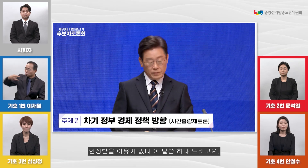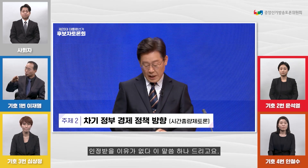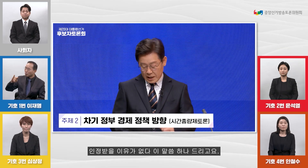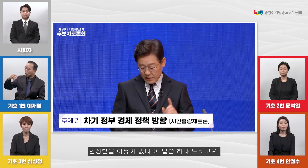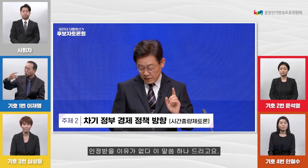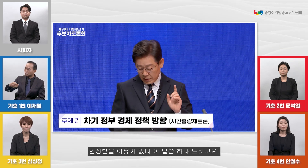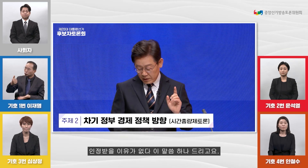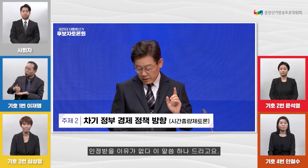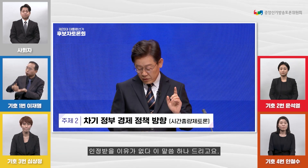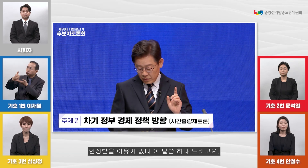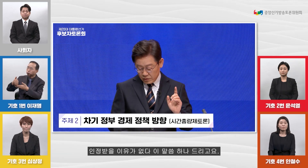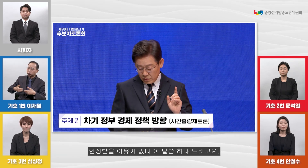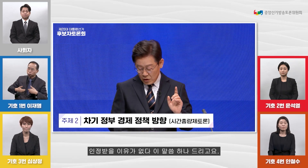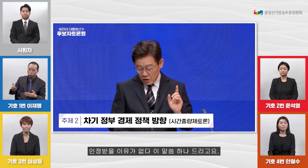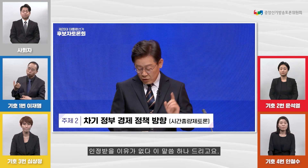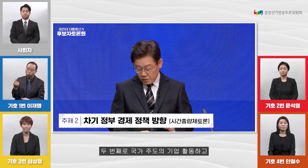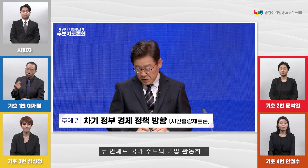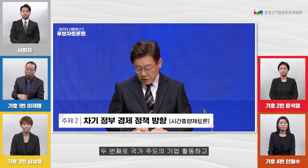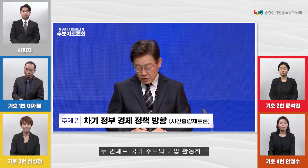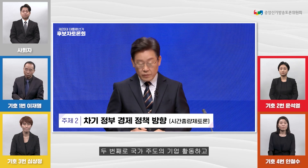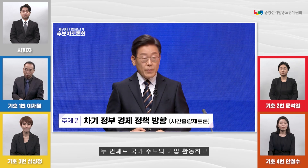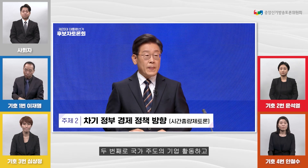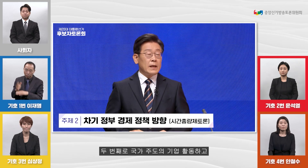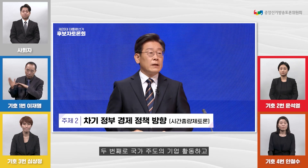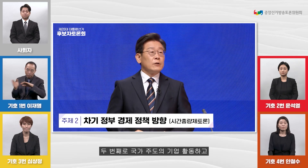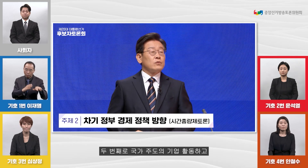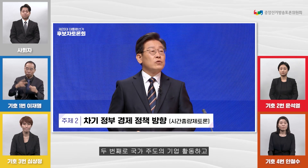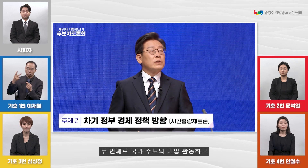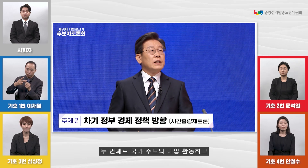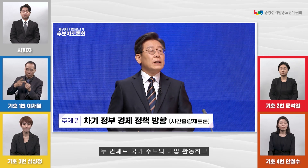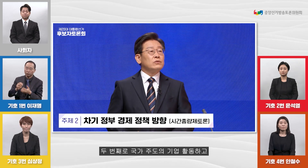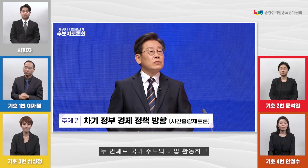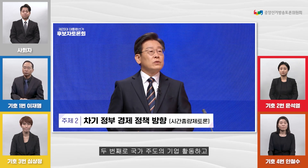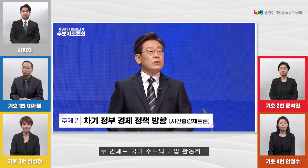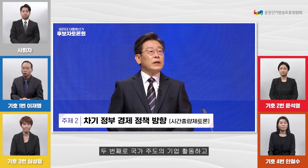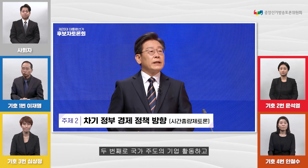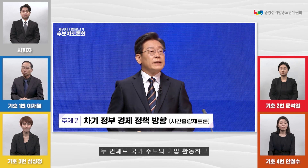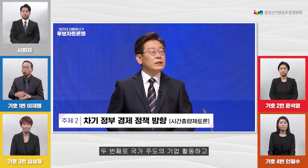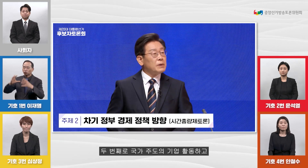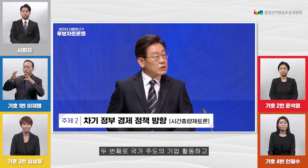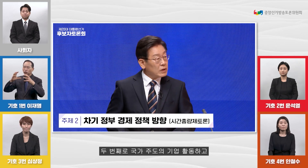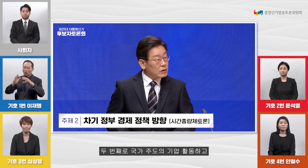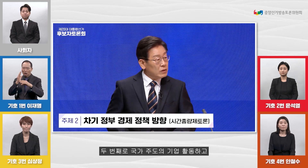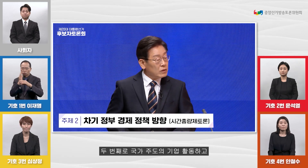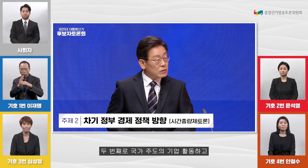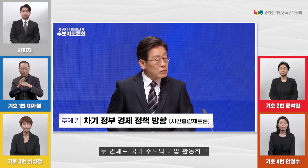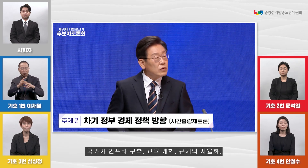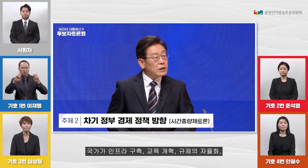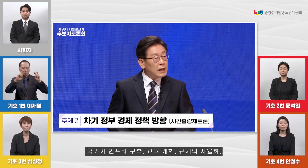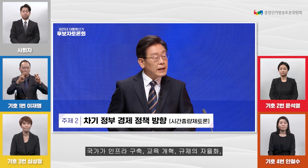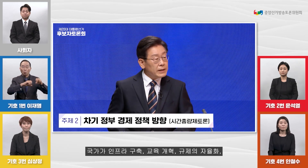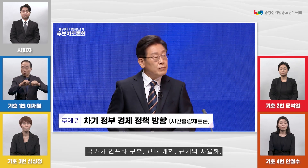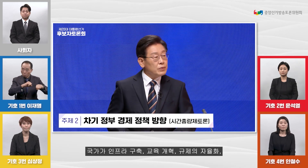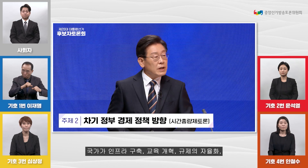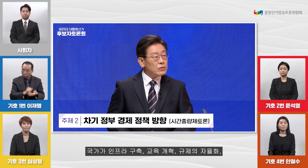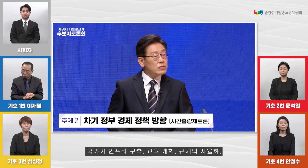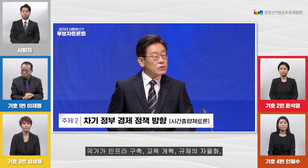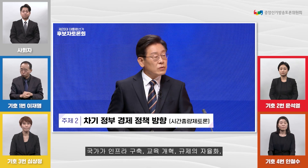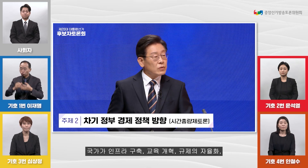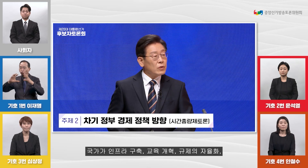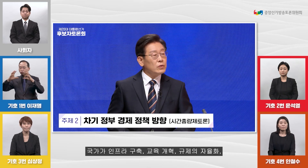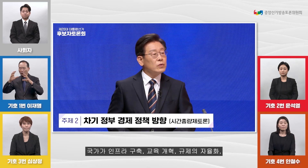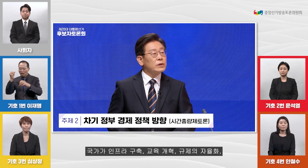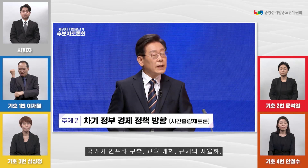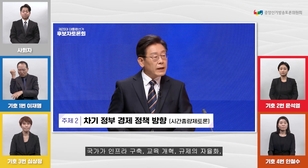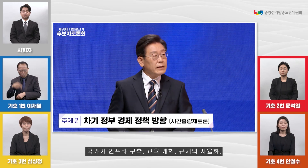인정받을 이유가 없다 이 말씀 하나 드리고요. 두 번째로 국가 주도의 기업 활동하고 국가가 인프라